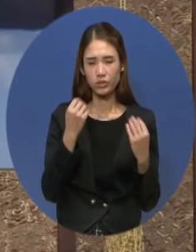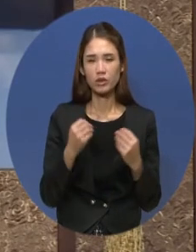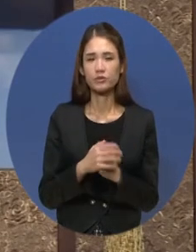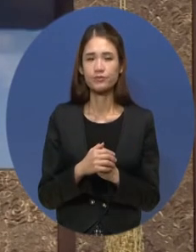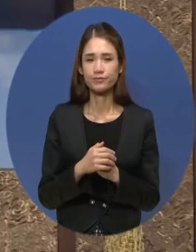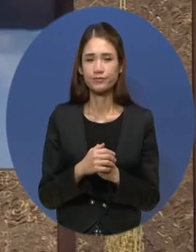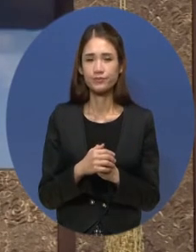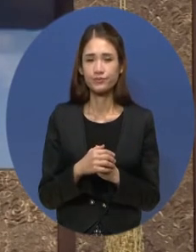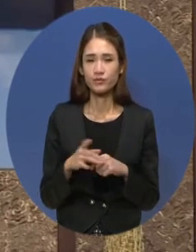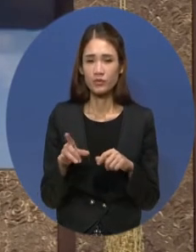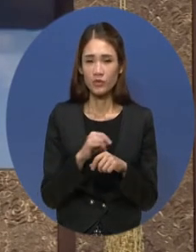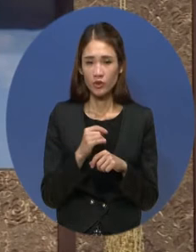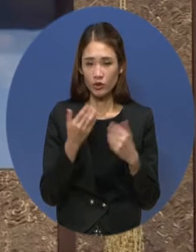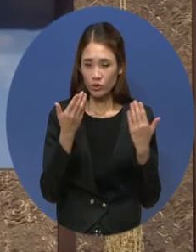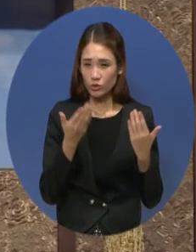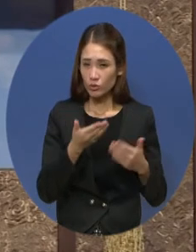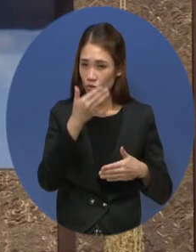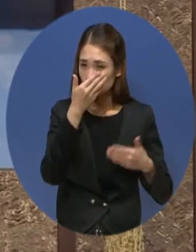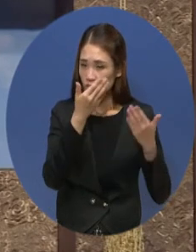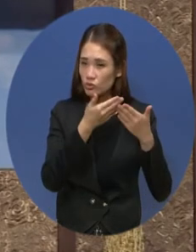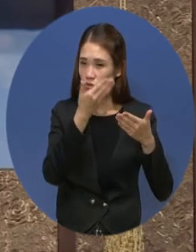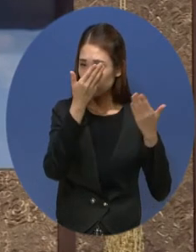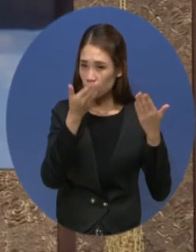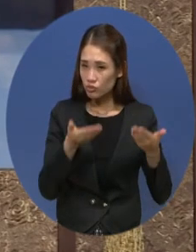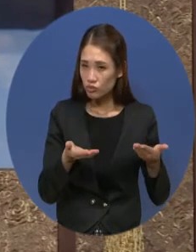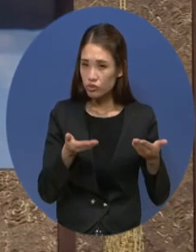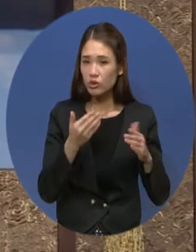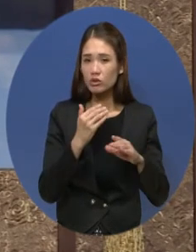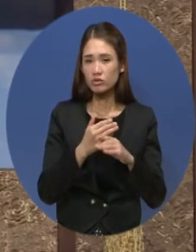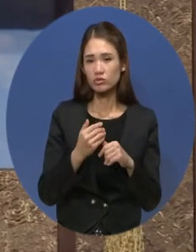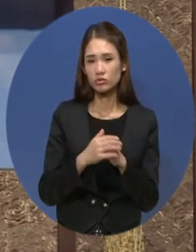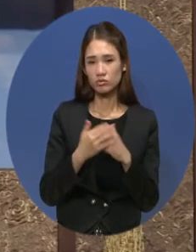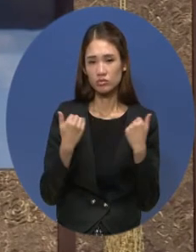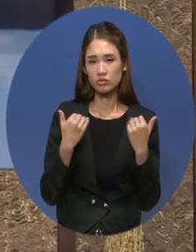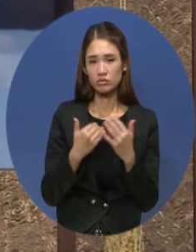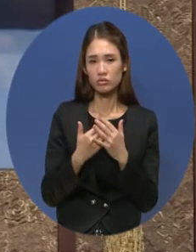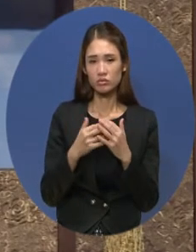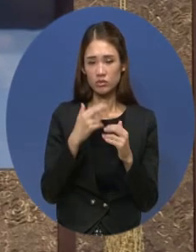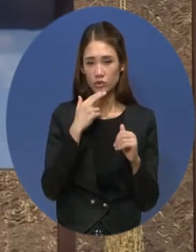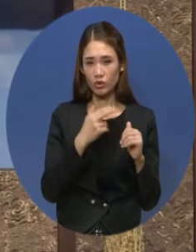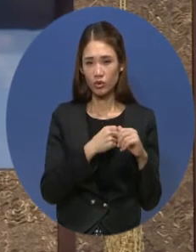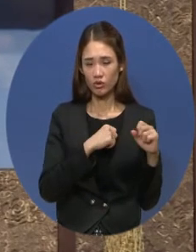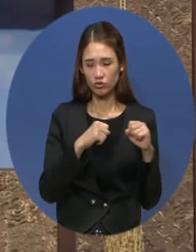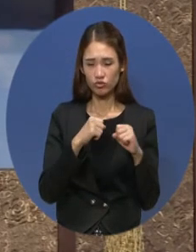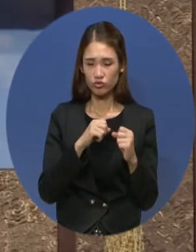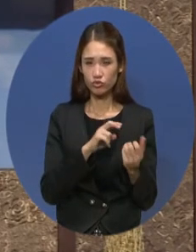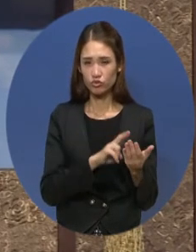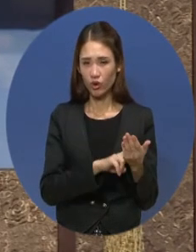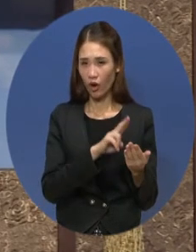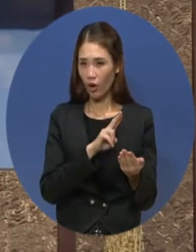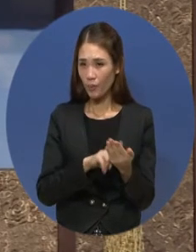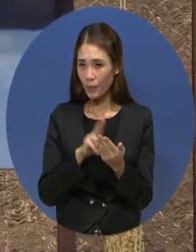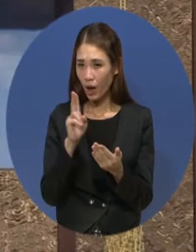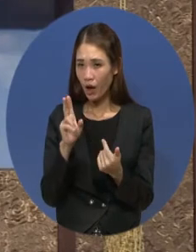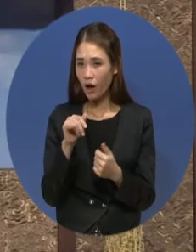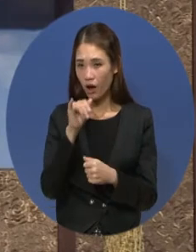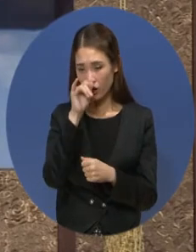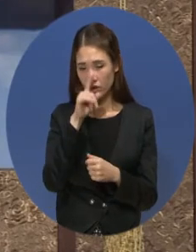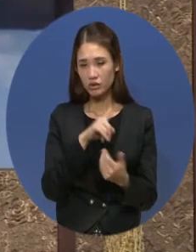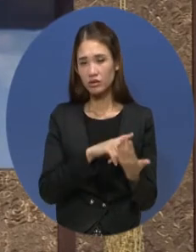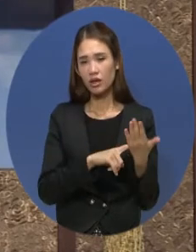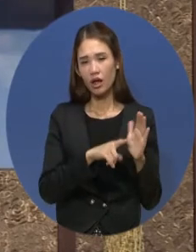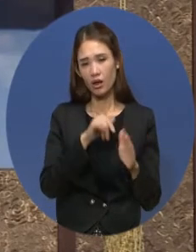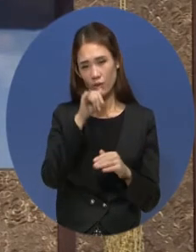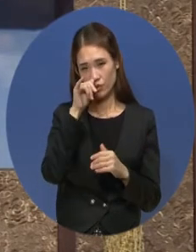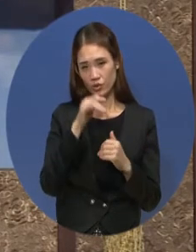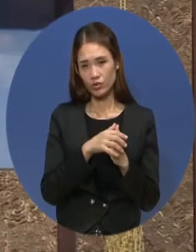특히 휴가 한 상태에서는 업 알다 장애인 분들이 도전 행동이 두드러지게 나타나 시는